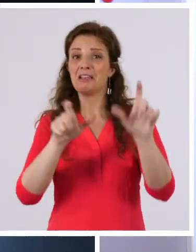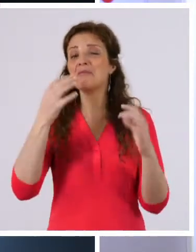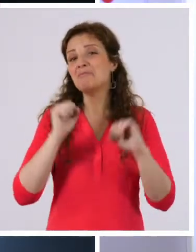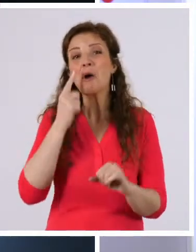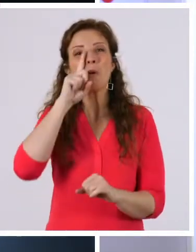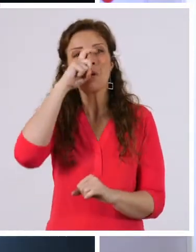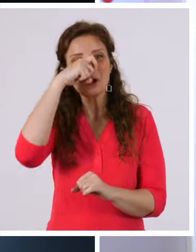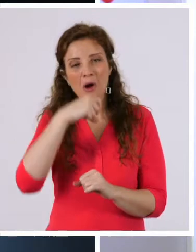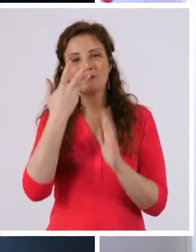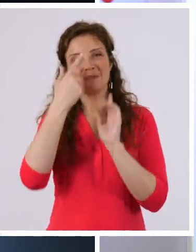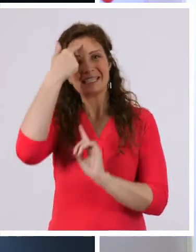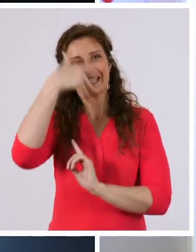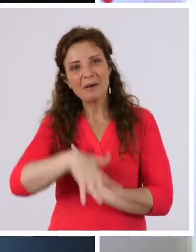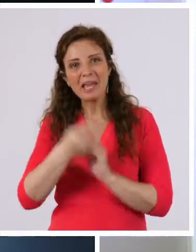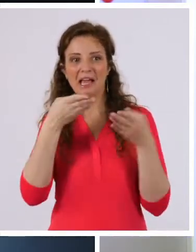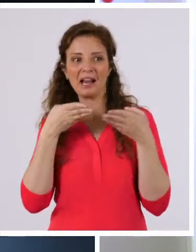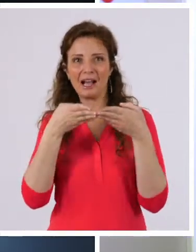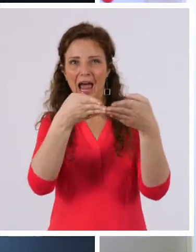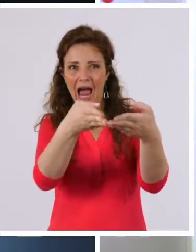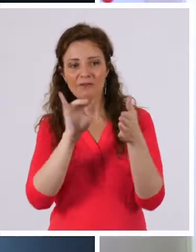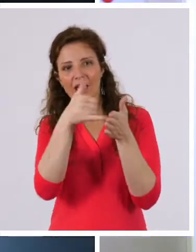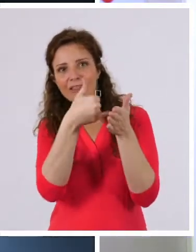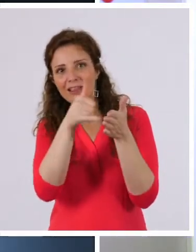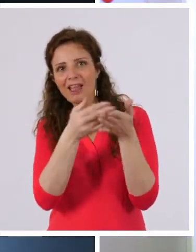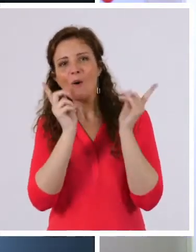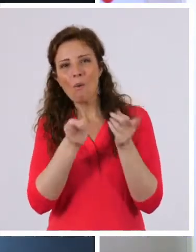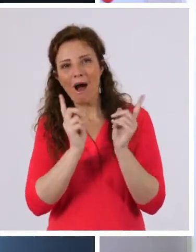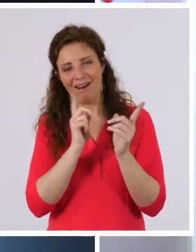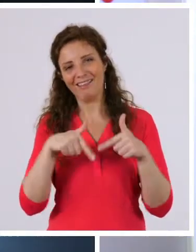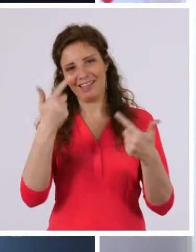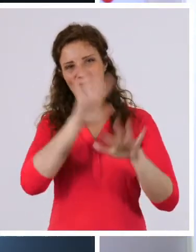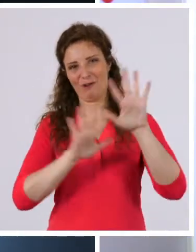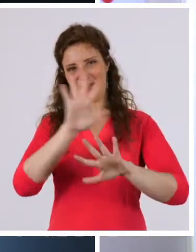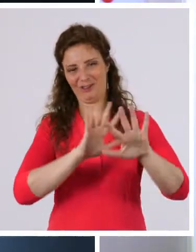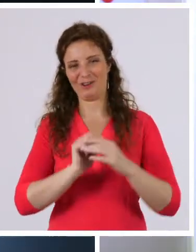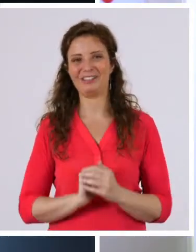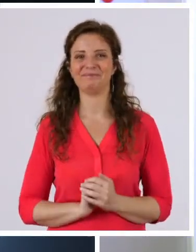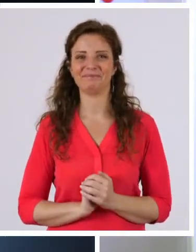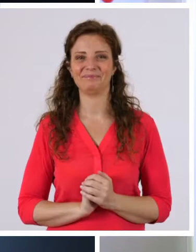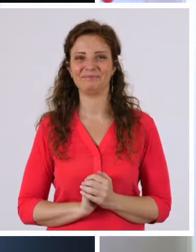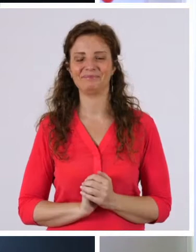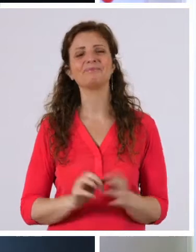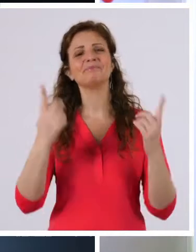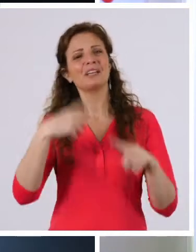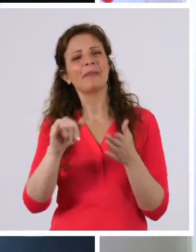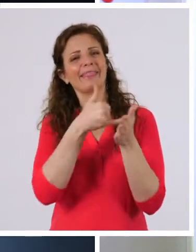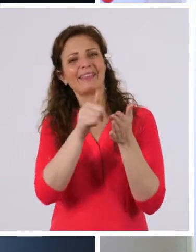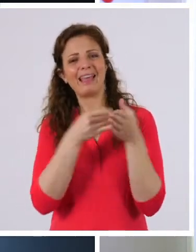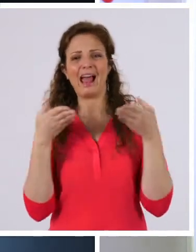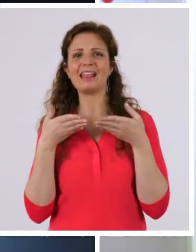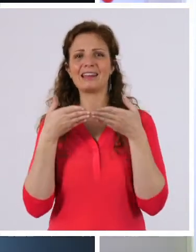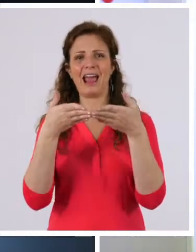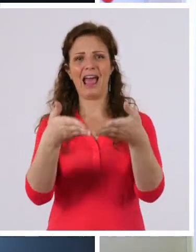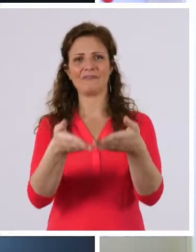soddisfare la sua naturale curiosità di conoscere alcune particolarità di questa nave. Ecco le